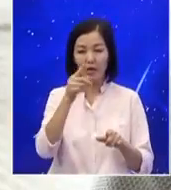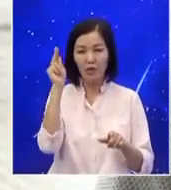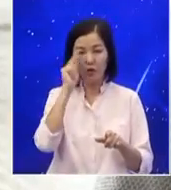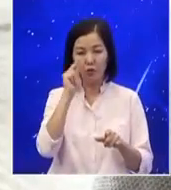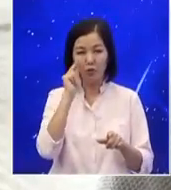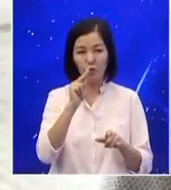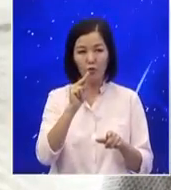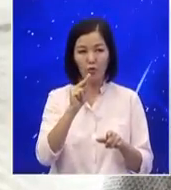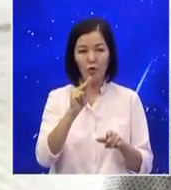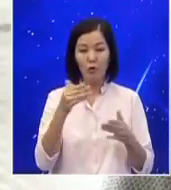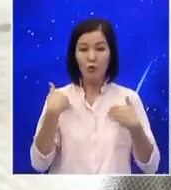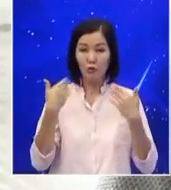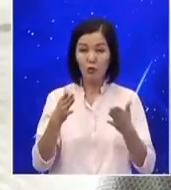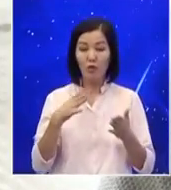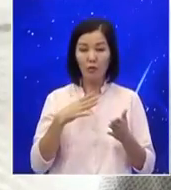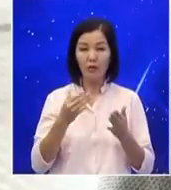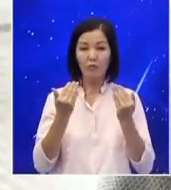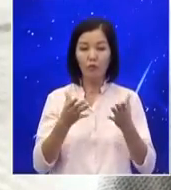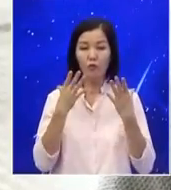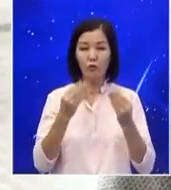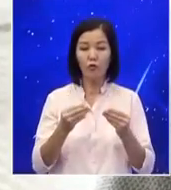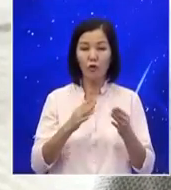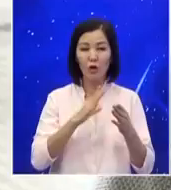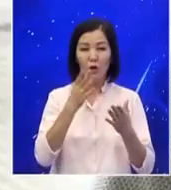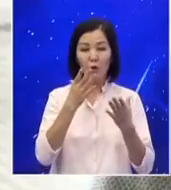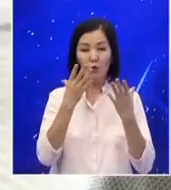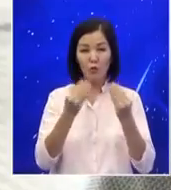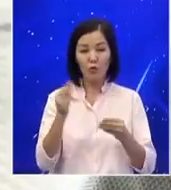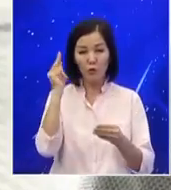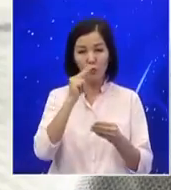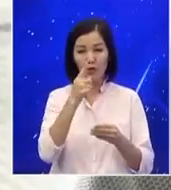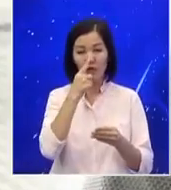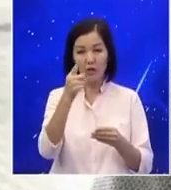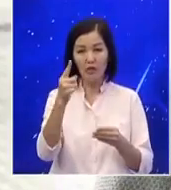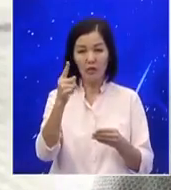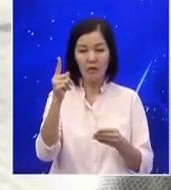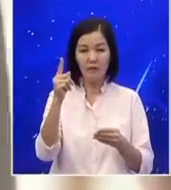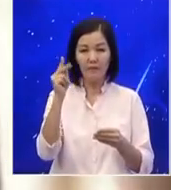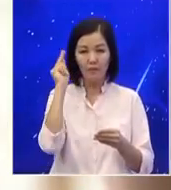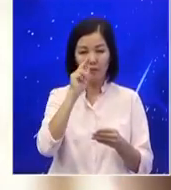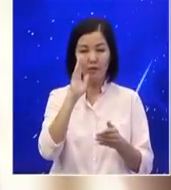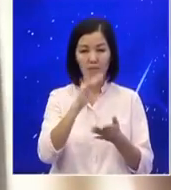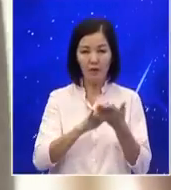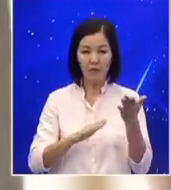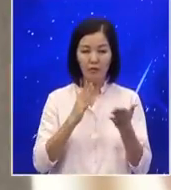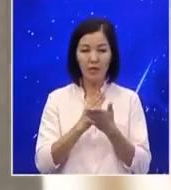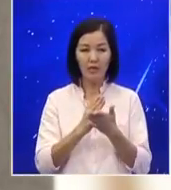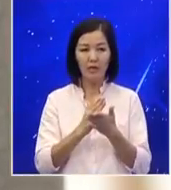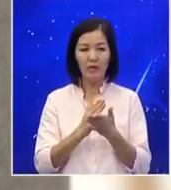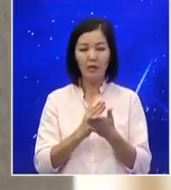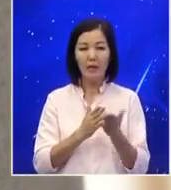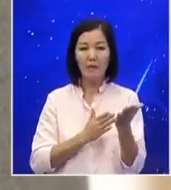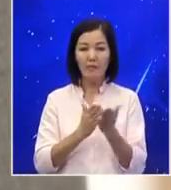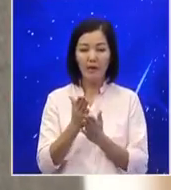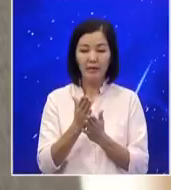үрдісі ұсынылған болатын. Бірақ бүгінгі таңда барлық күндізгі бөлімде оқитын білімгерлерді қашықтан жаңағы білім алып жатыр. Енді осы бағытта